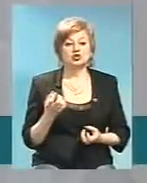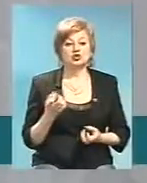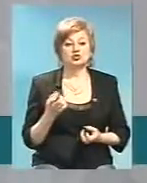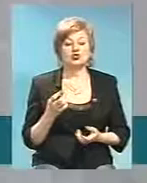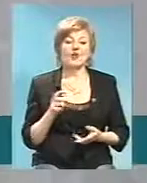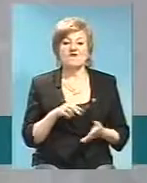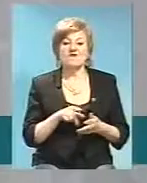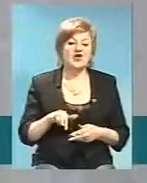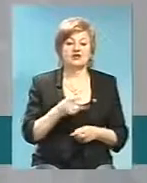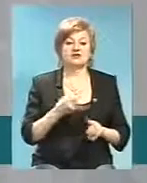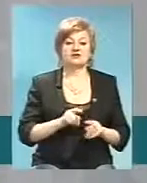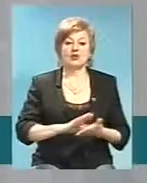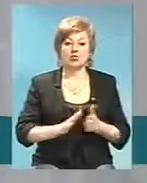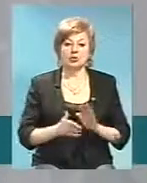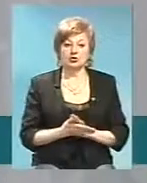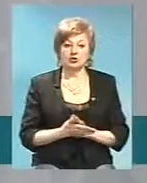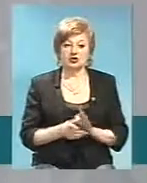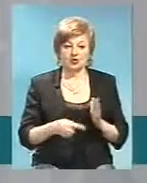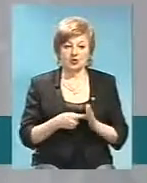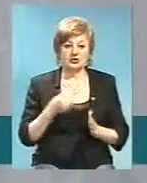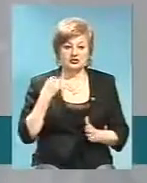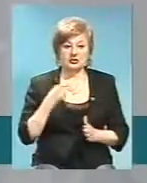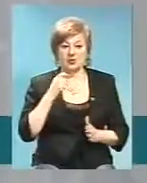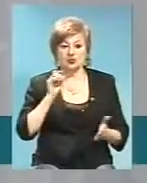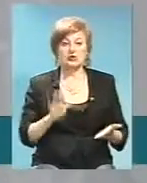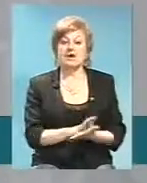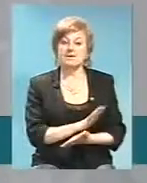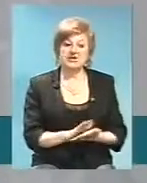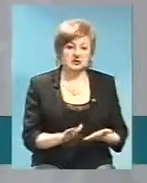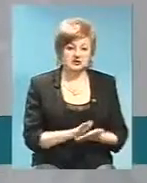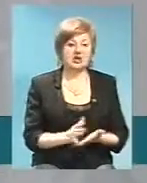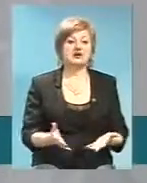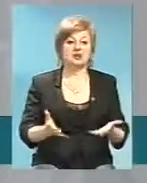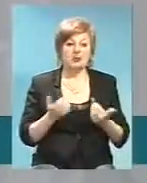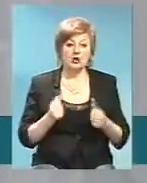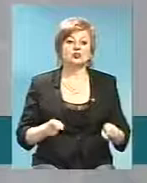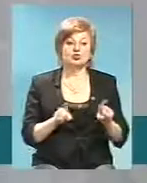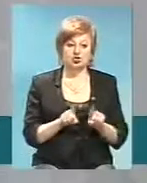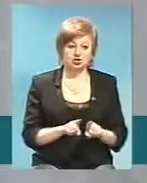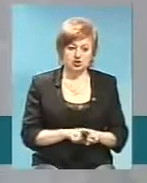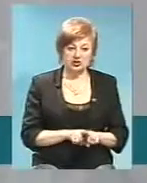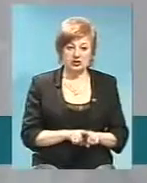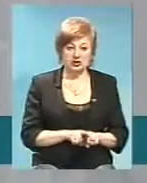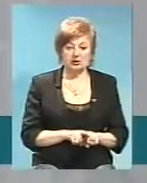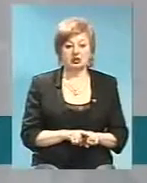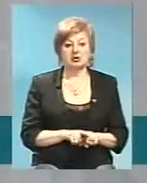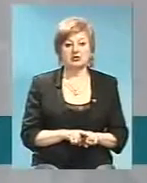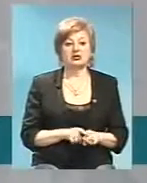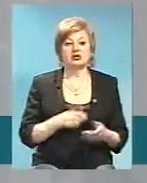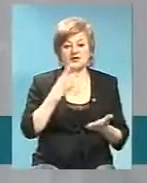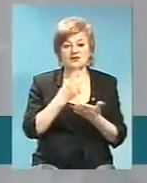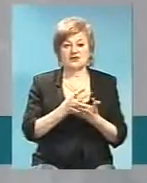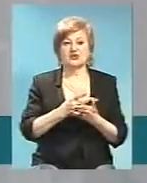вихід із цього становища у місті Запоріжжі. Можна безкоштовно отримати такий вид освіти в